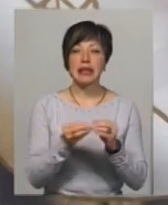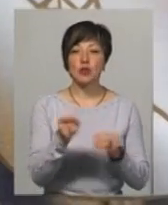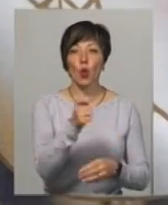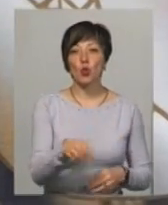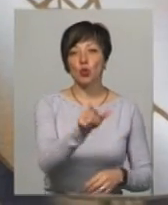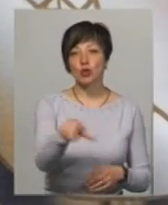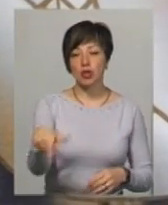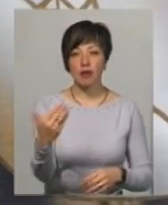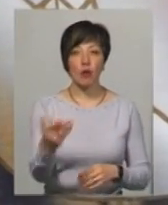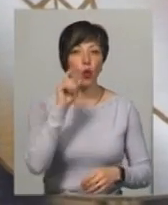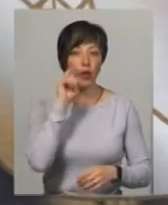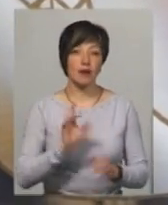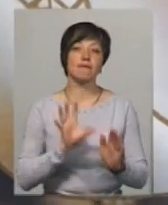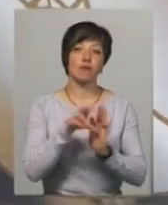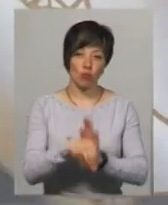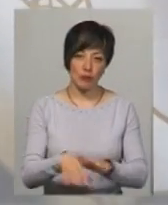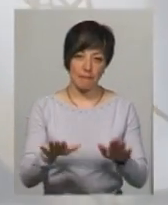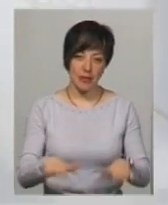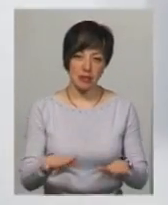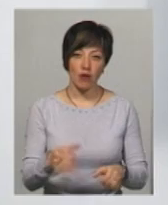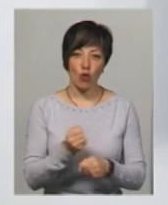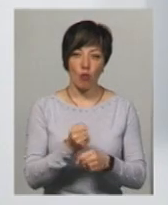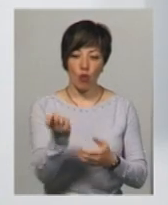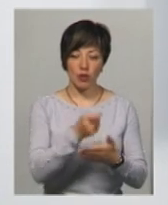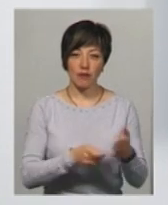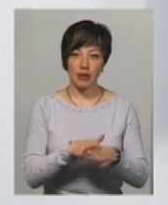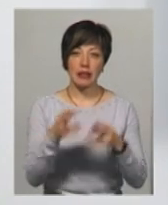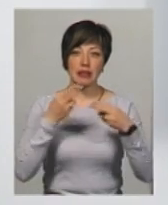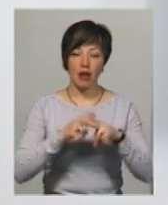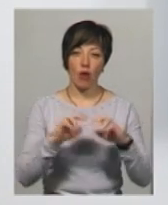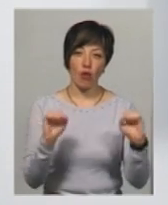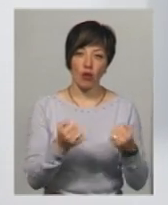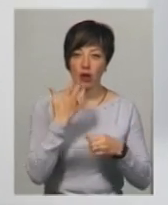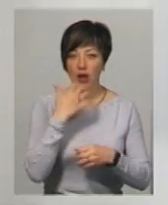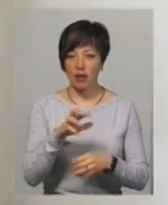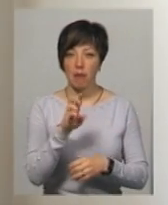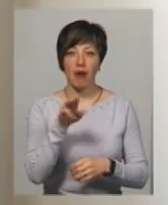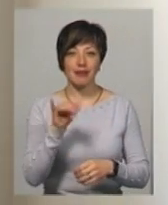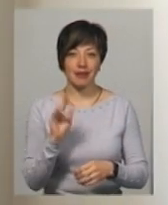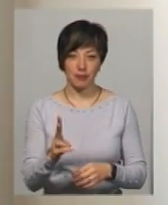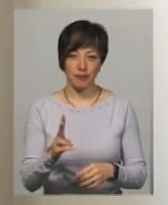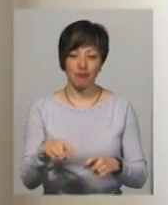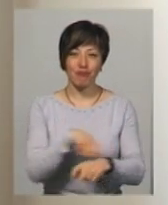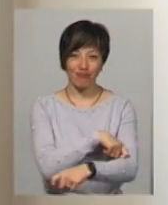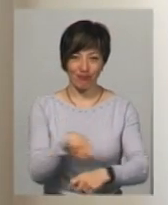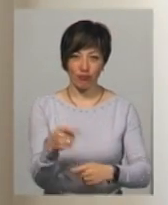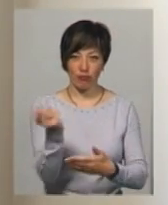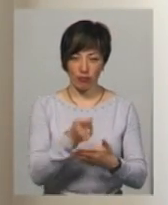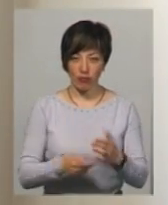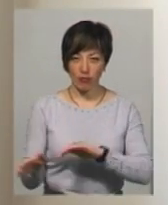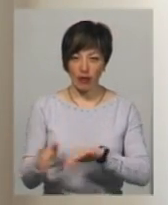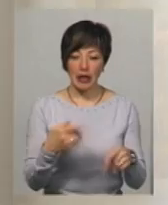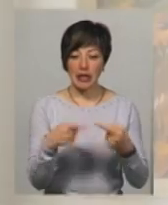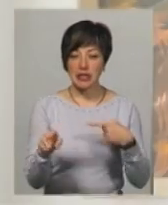художників України, в тому числі і місцевих. Роботи виконані у техніці «Холодний» та «Гарячий батик». За словами Людмили Сковерко,